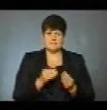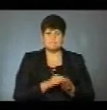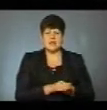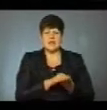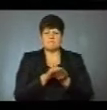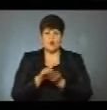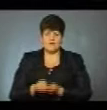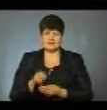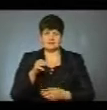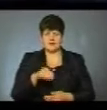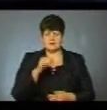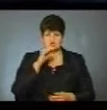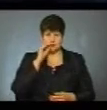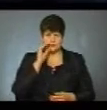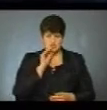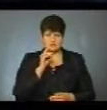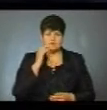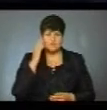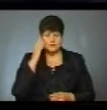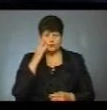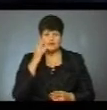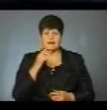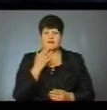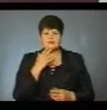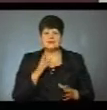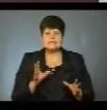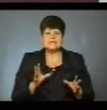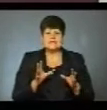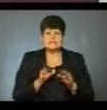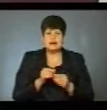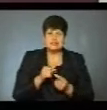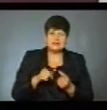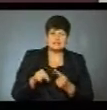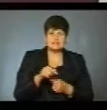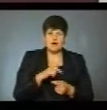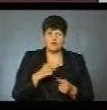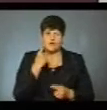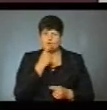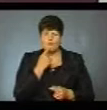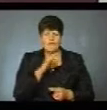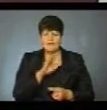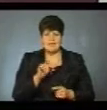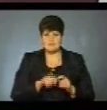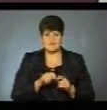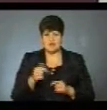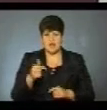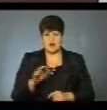Шевченка. Радіодиктант задуманий як акція єднання навколо мови, а не перевірка грамотності.